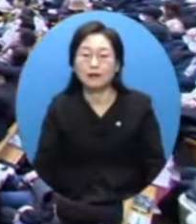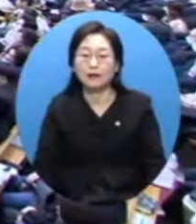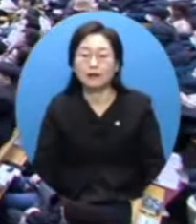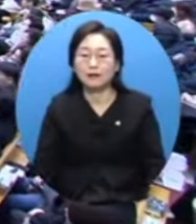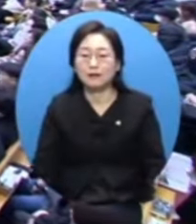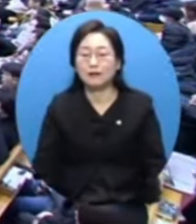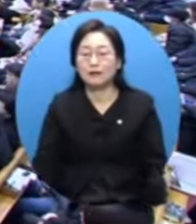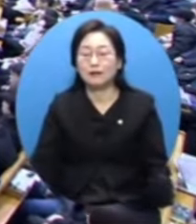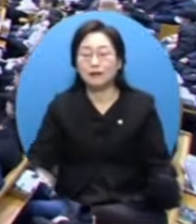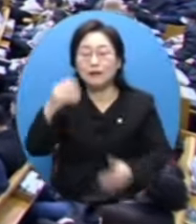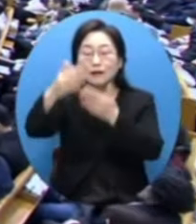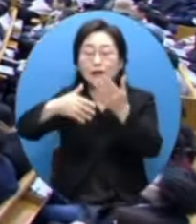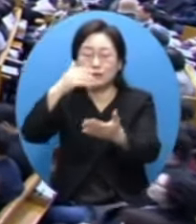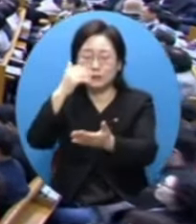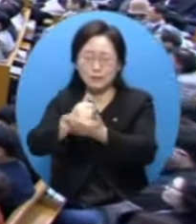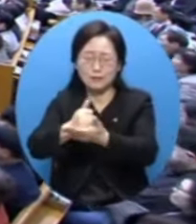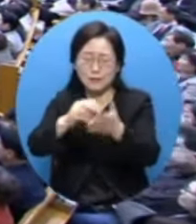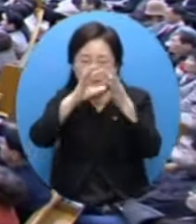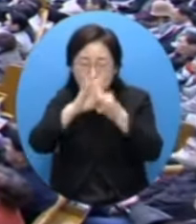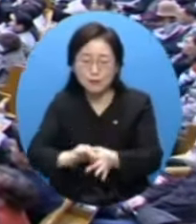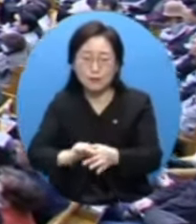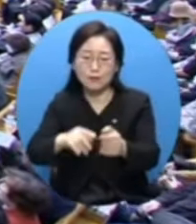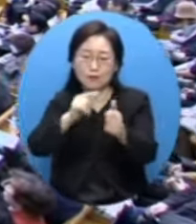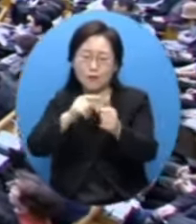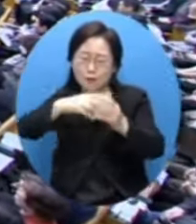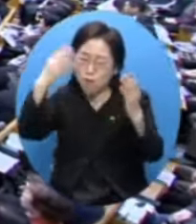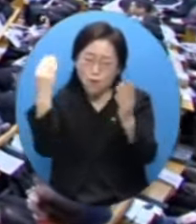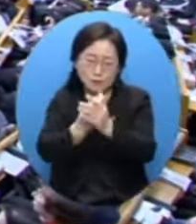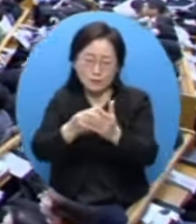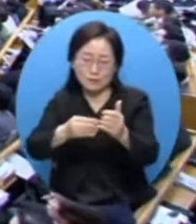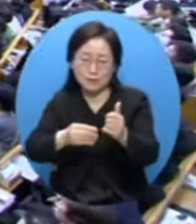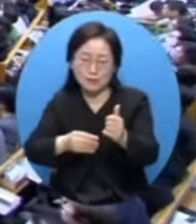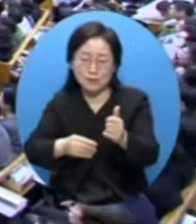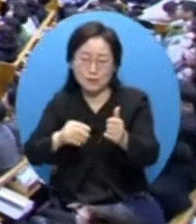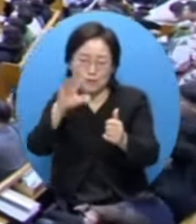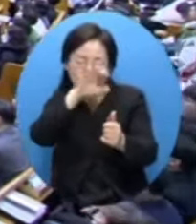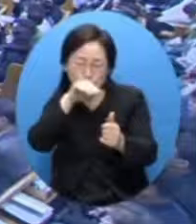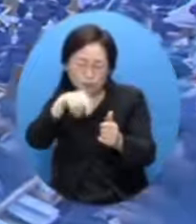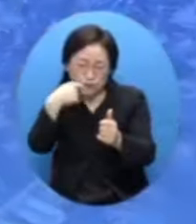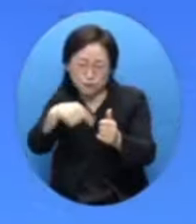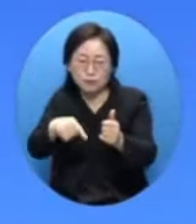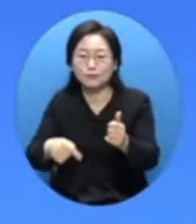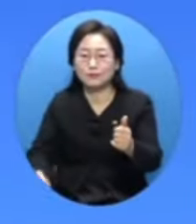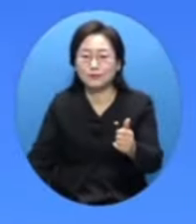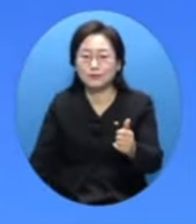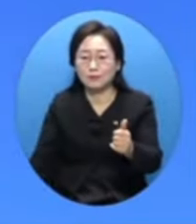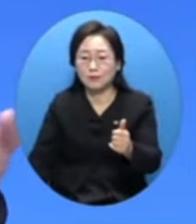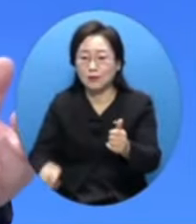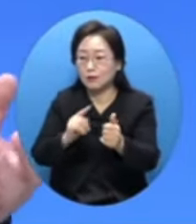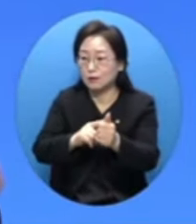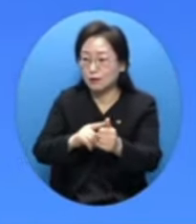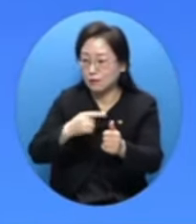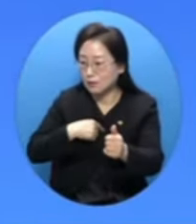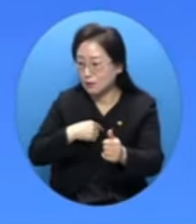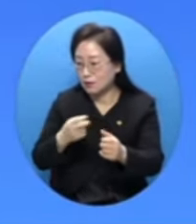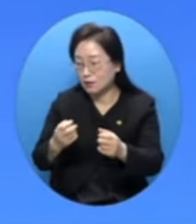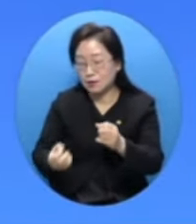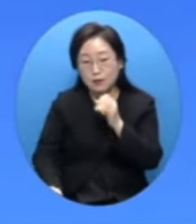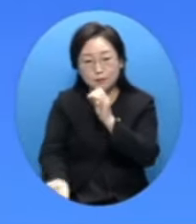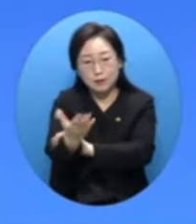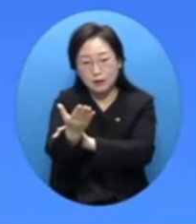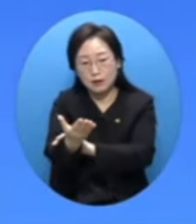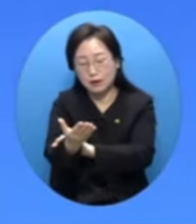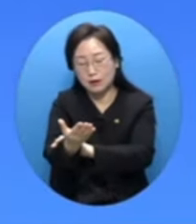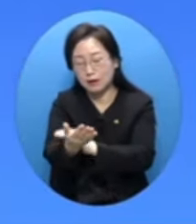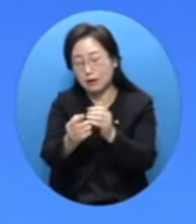하나님은 낮출 때까지 아주 맨 뒤까지 낮추시는 것입니다. 전혀 내가 무엇을 할 수 없는 때까지 나를 낮추신